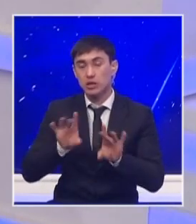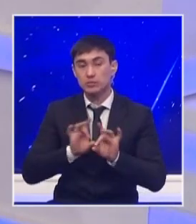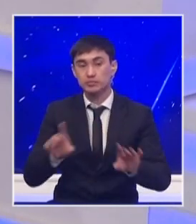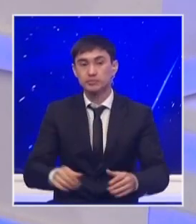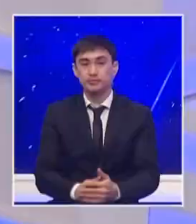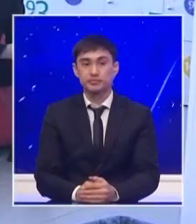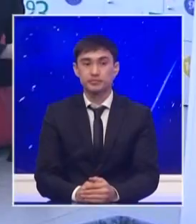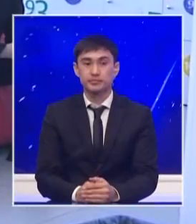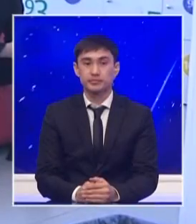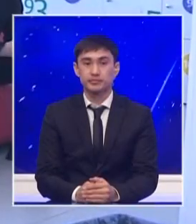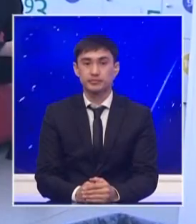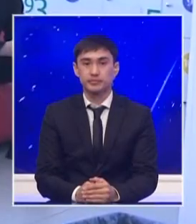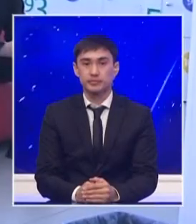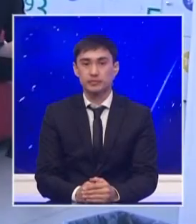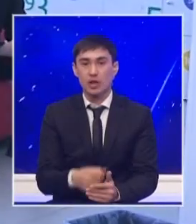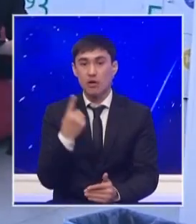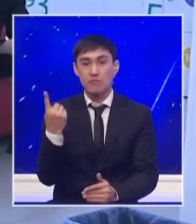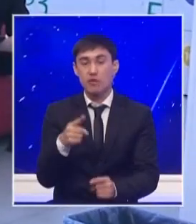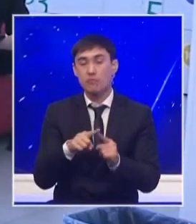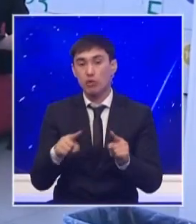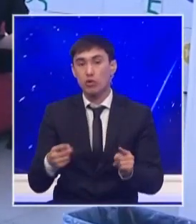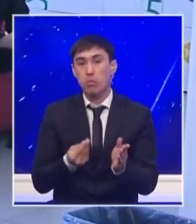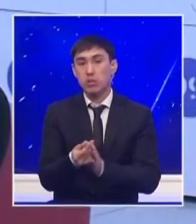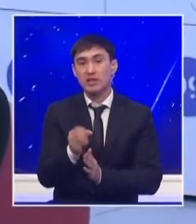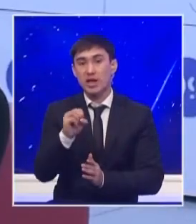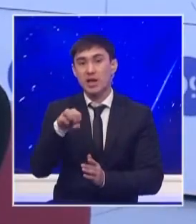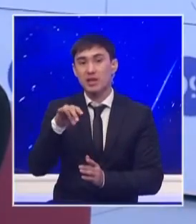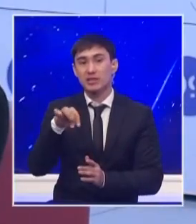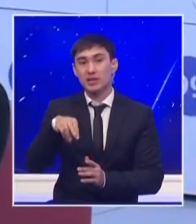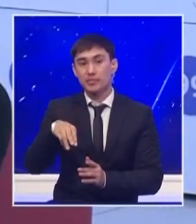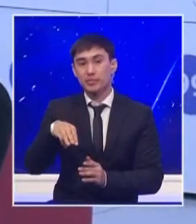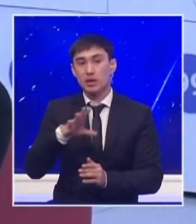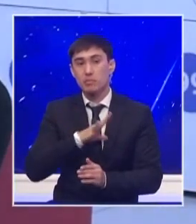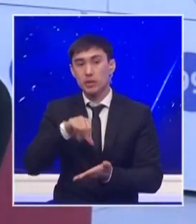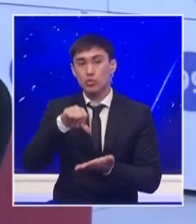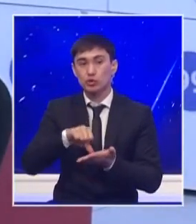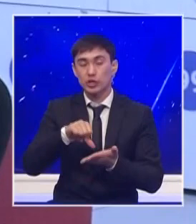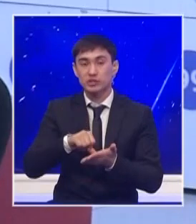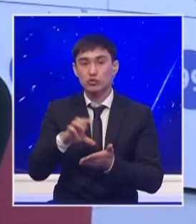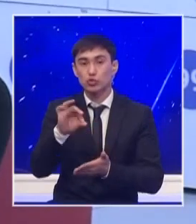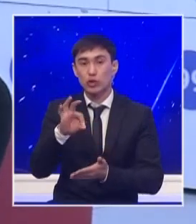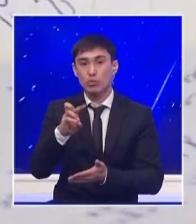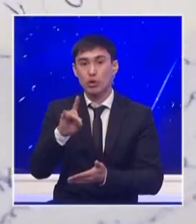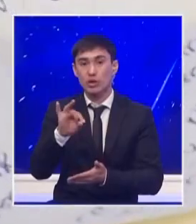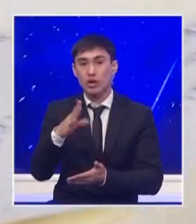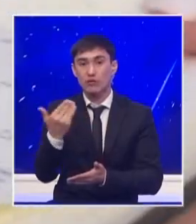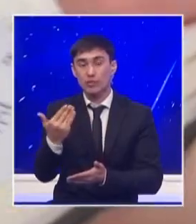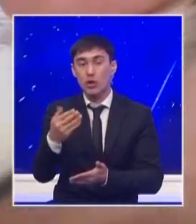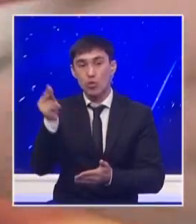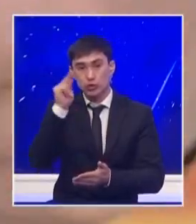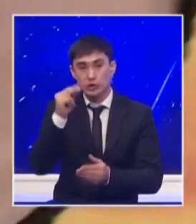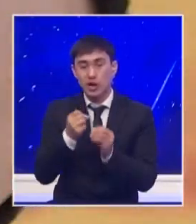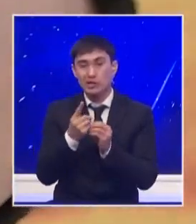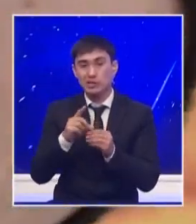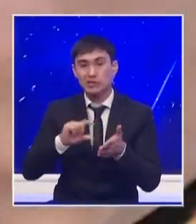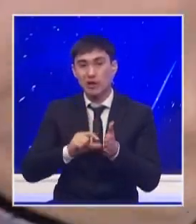первой в первом потоке платного Единого национального тестирования принял участие Султан муродхан улы ученик